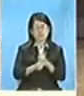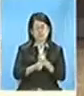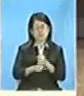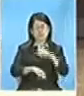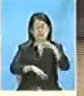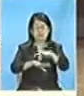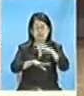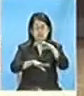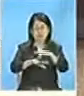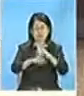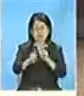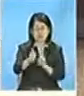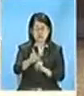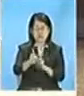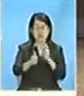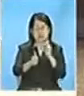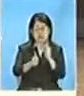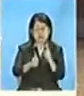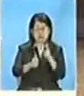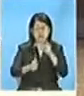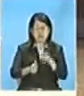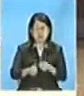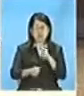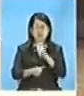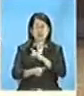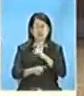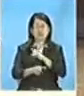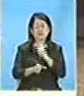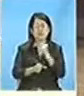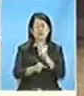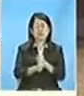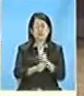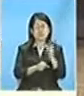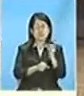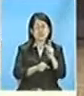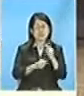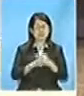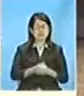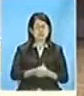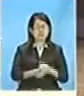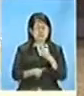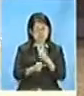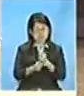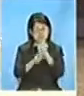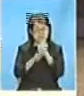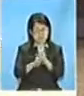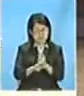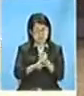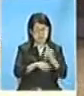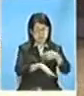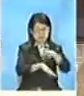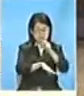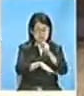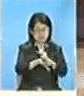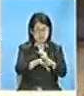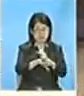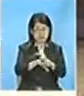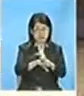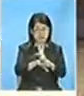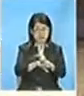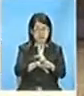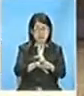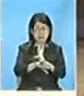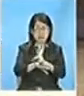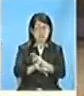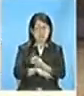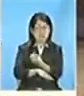านวุฒิสภาคนที่หนึ่งนั้นต้องปฏิบัติหน้าที่ตามที่ท่านประธานวุฒิได้มอบห